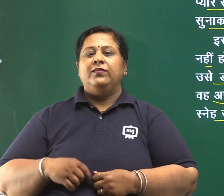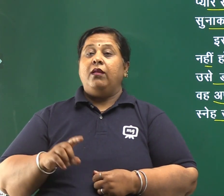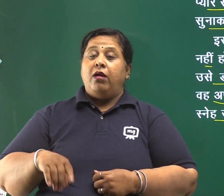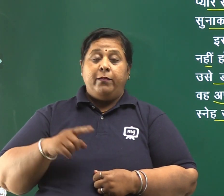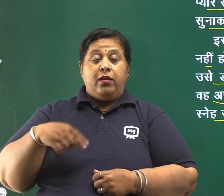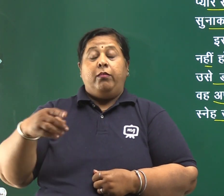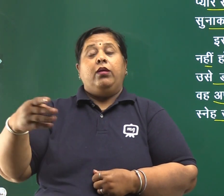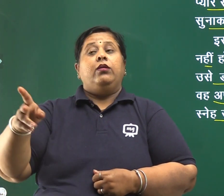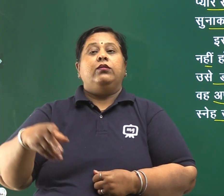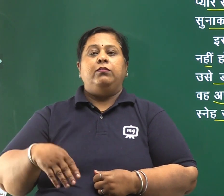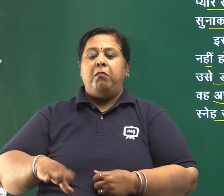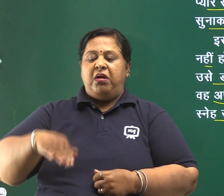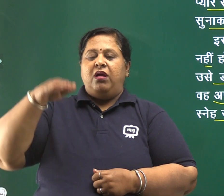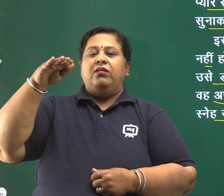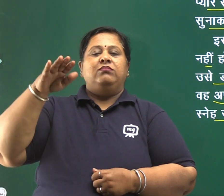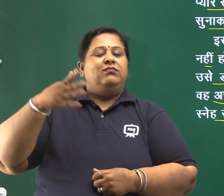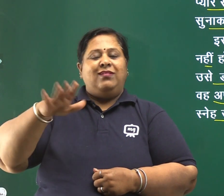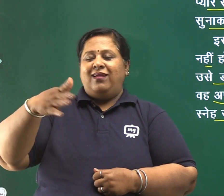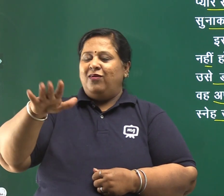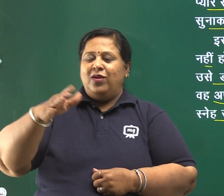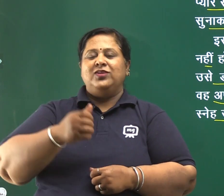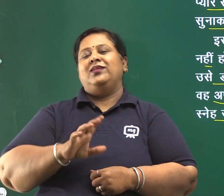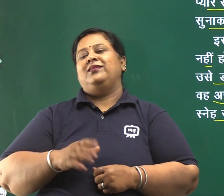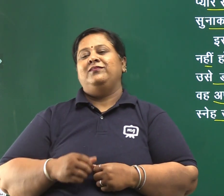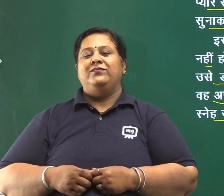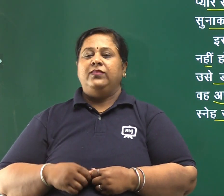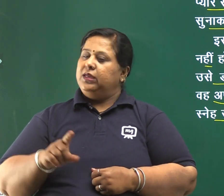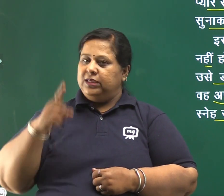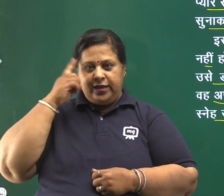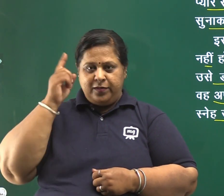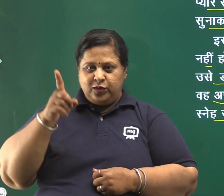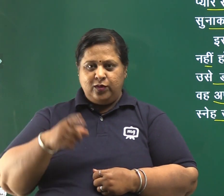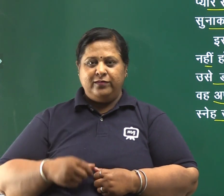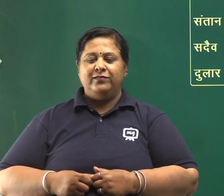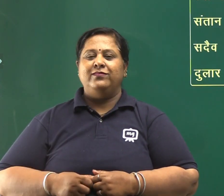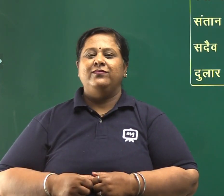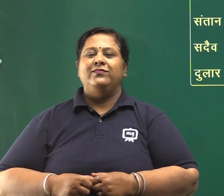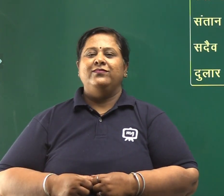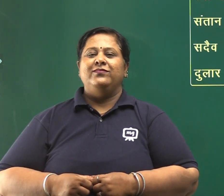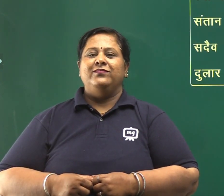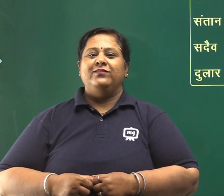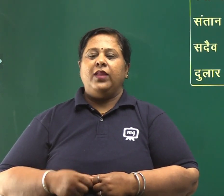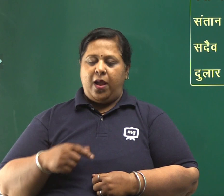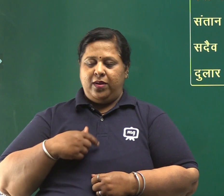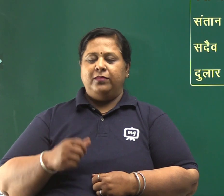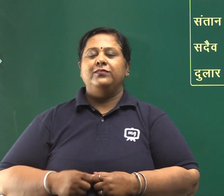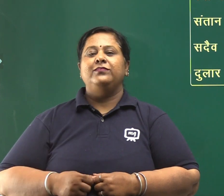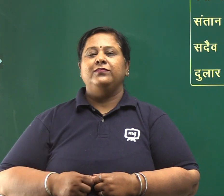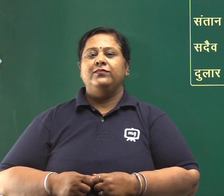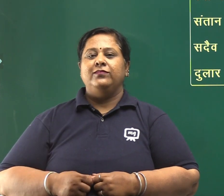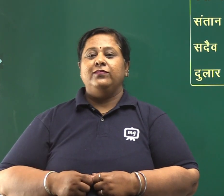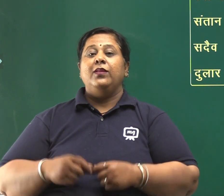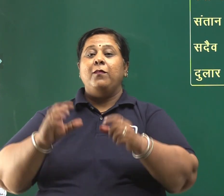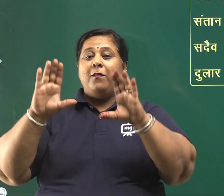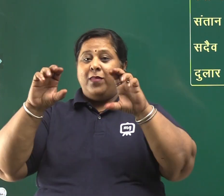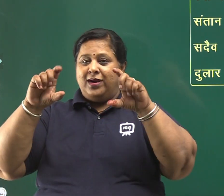कभी भी बड़ा नहीं होना चाहती। ठीक है बच्चों, अब हम पाठ